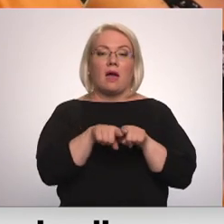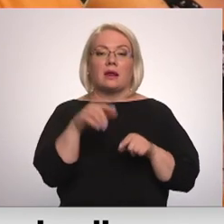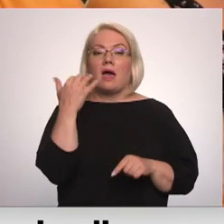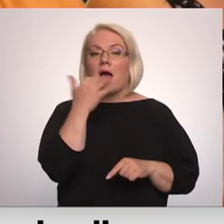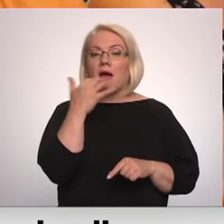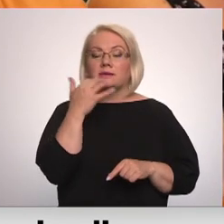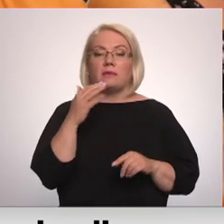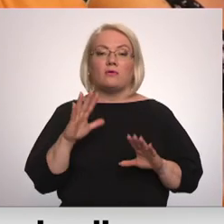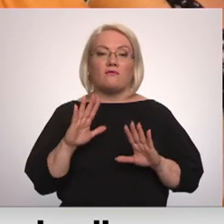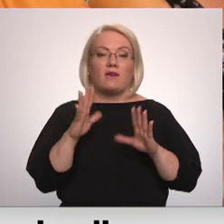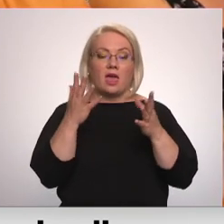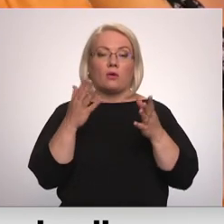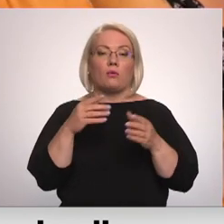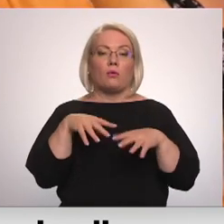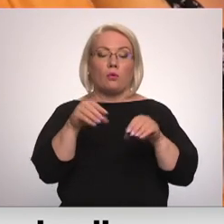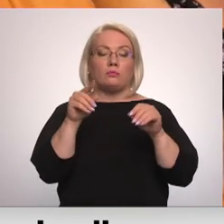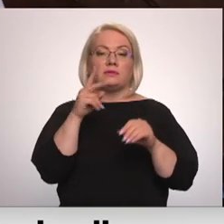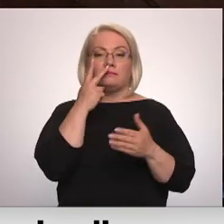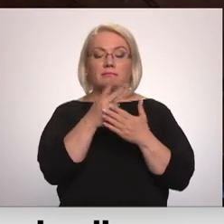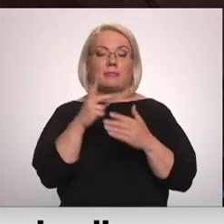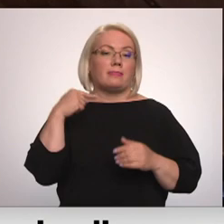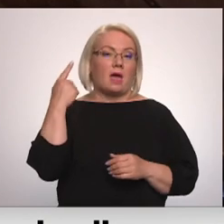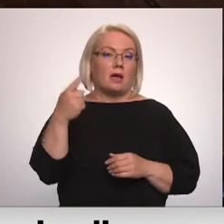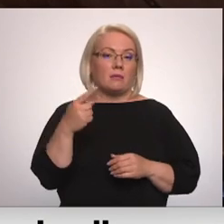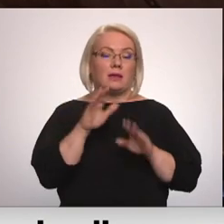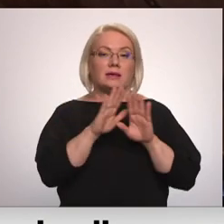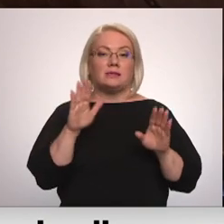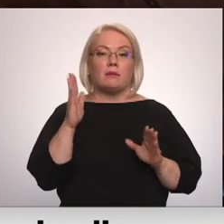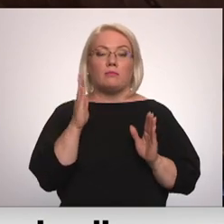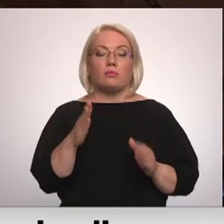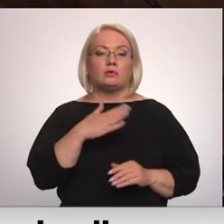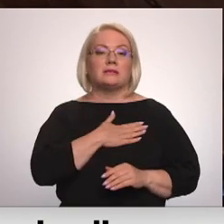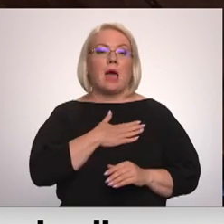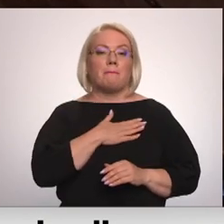cimdu adīšanā būs redzams nākamgad apjomīgā izstādē Sabilē,